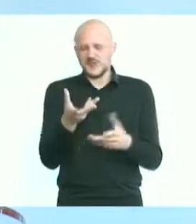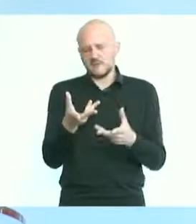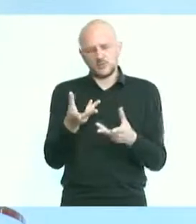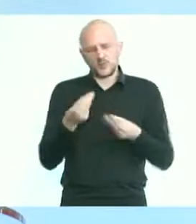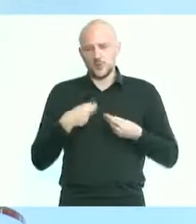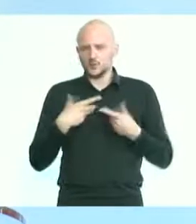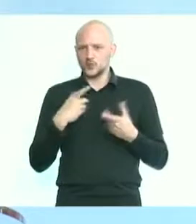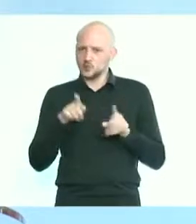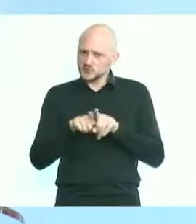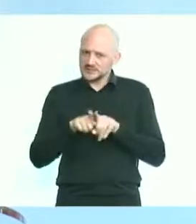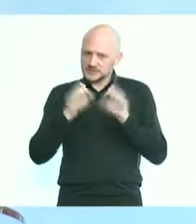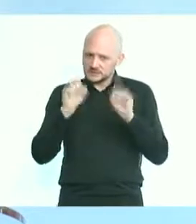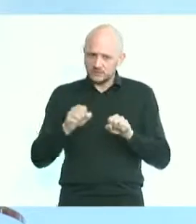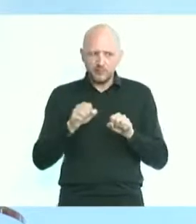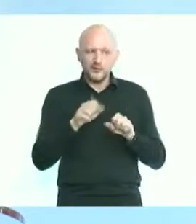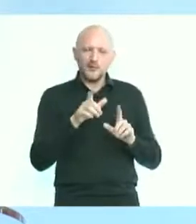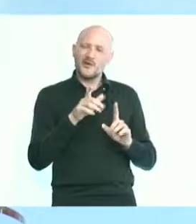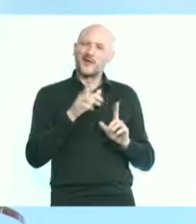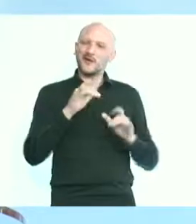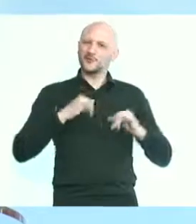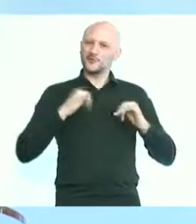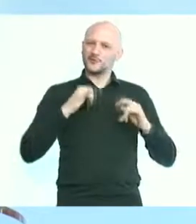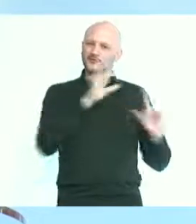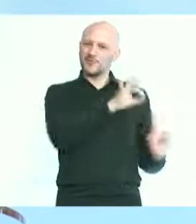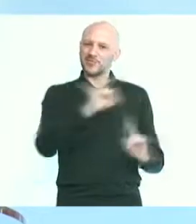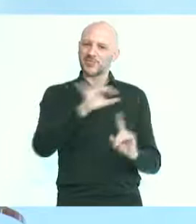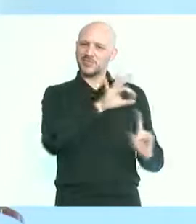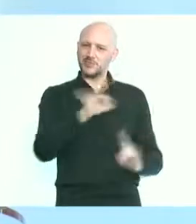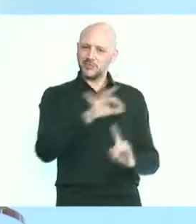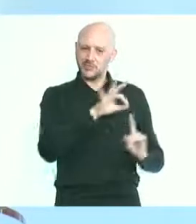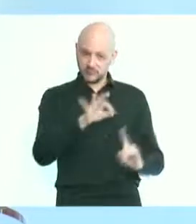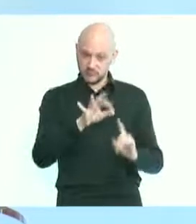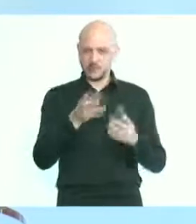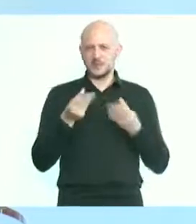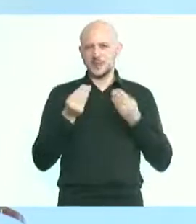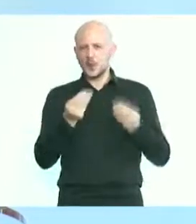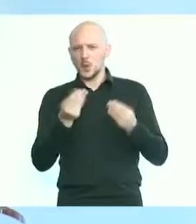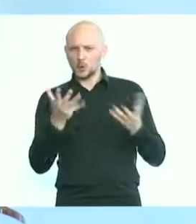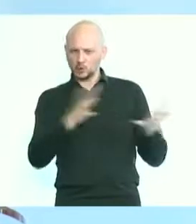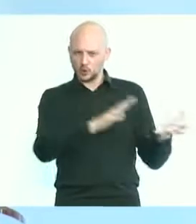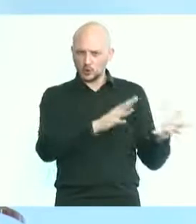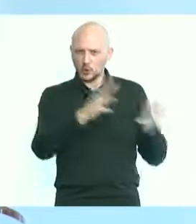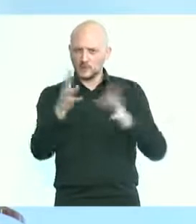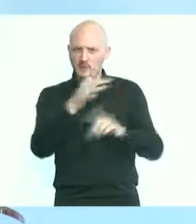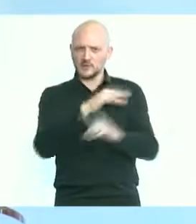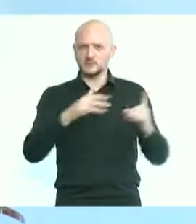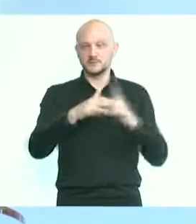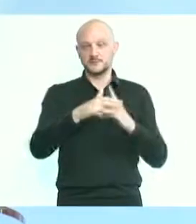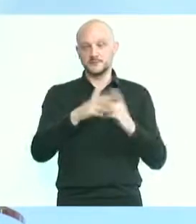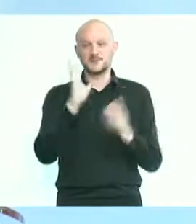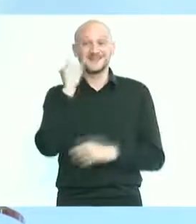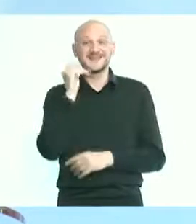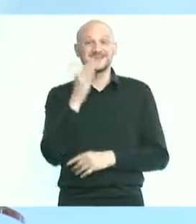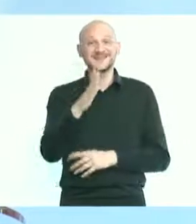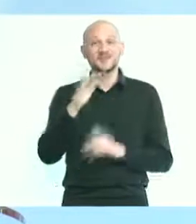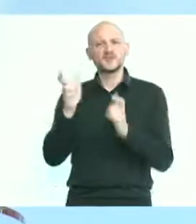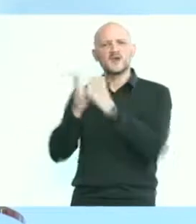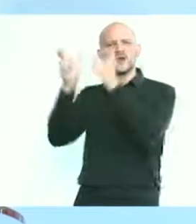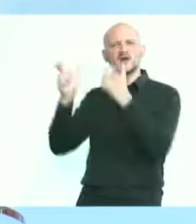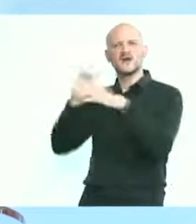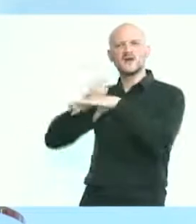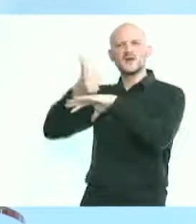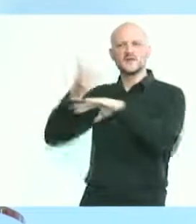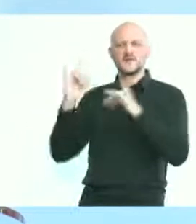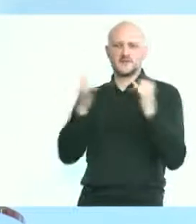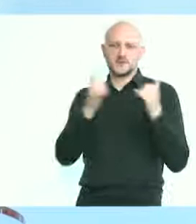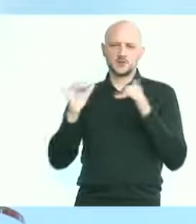plus d'accessibilité et d'inclusion. C'est pourquoi nous avons travaillé avec Paris 2024 à la pleine intégration du dispositif ambassadeur dans le